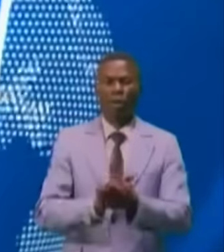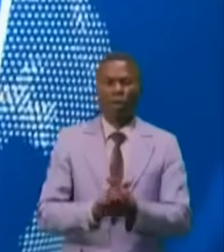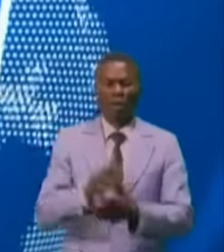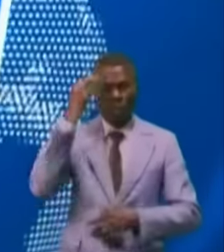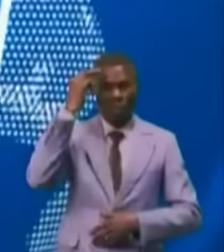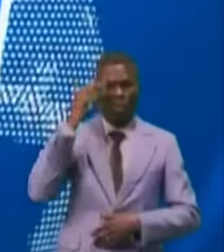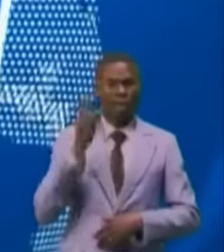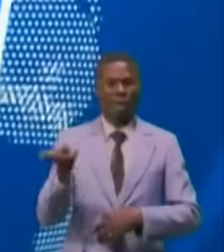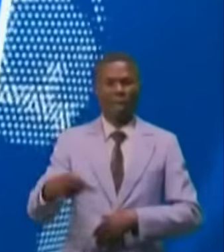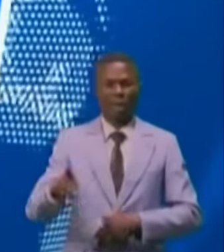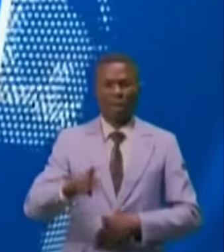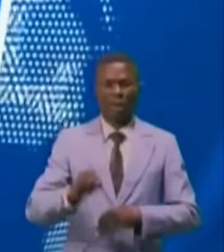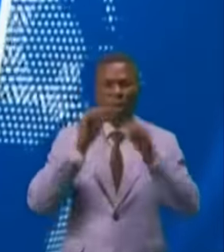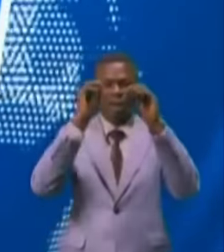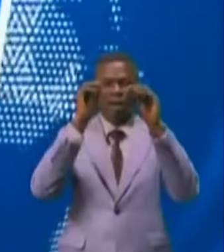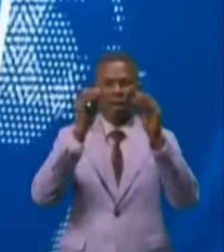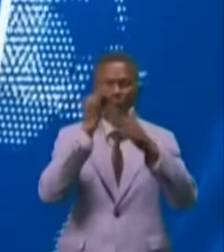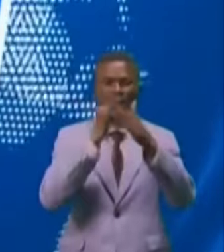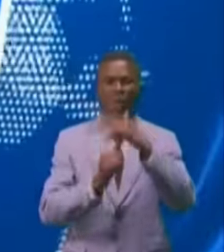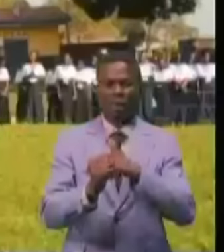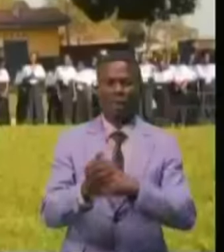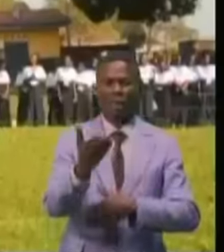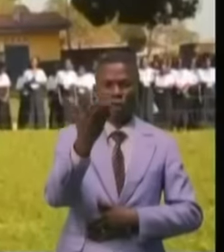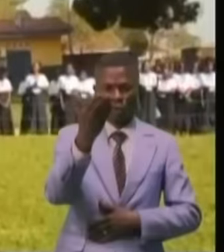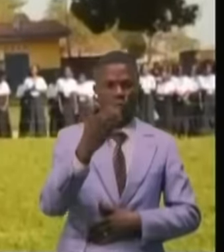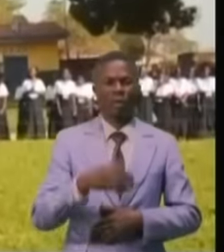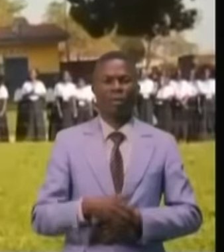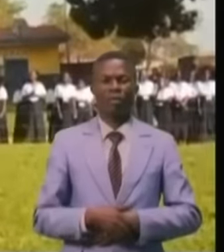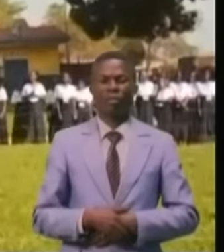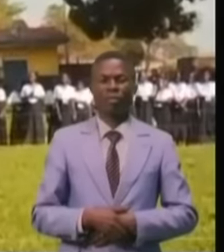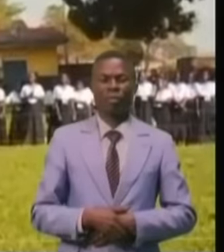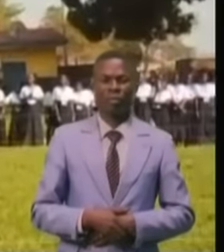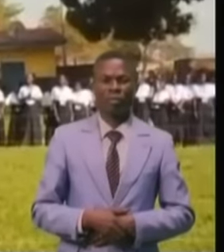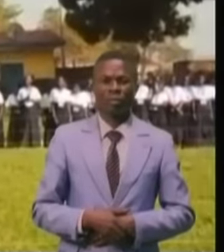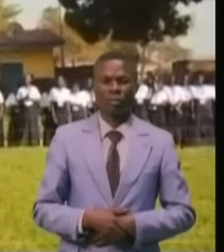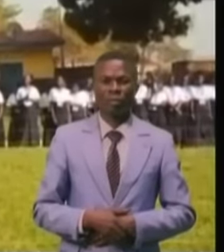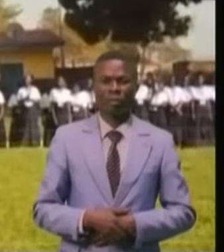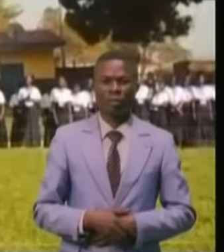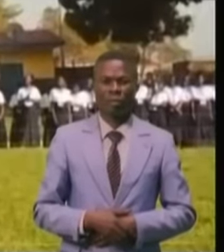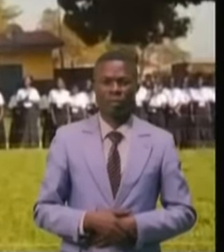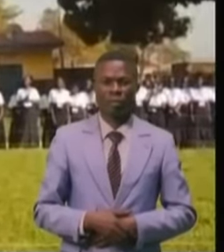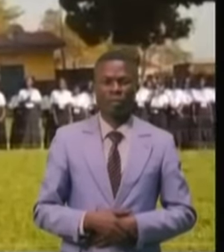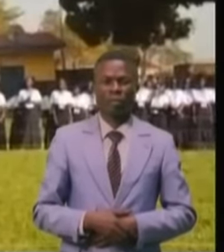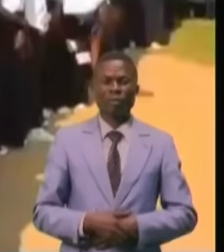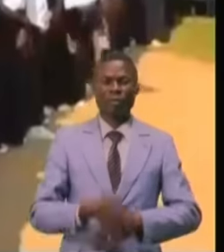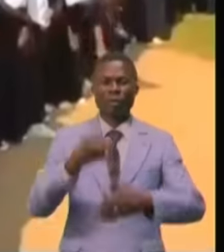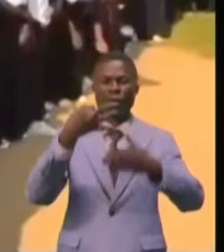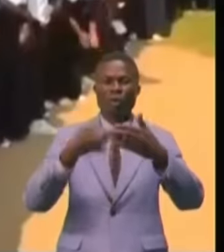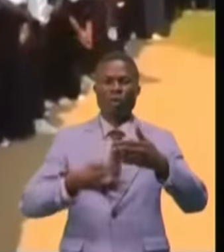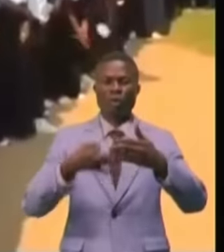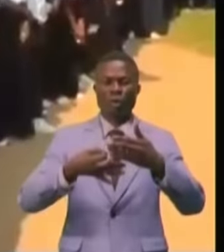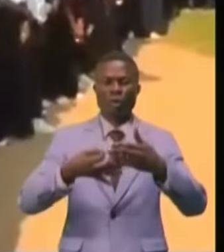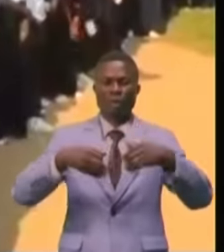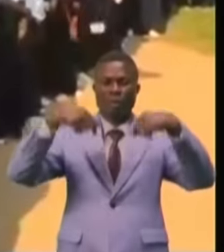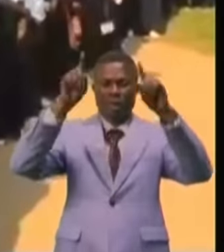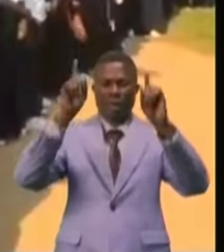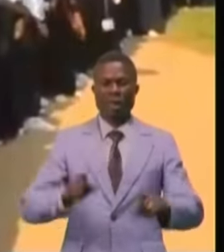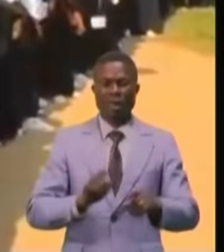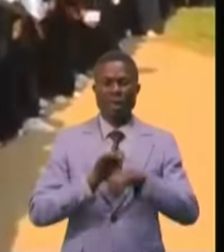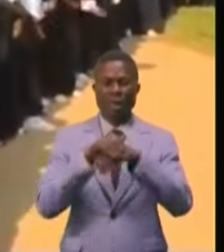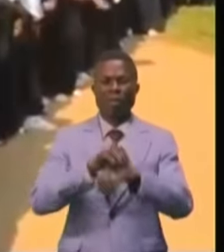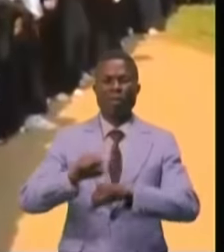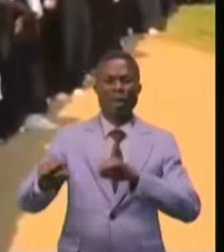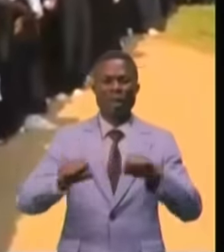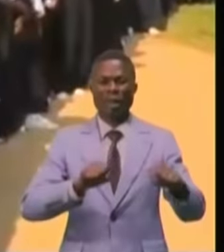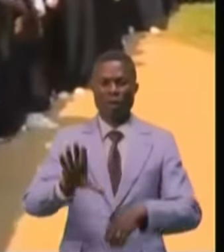ministre provincial de l'Intérieur. Ce sont des milliers ces élèves nés blancs de la 8e année primaire qui participent au test national de sélection